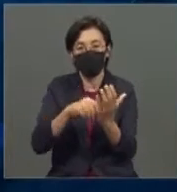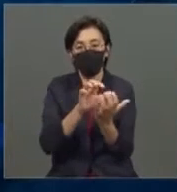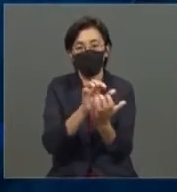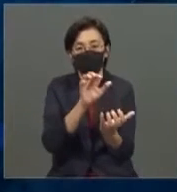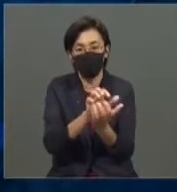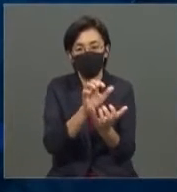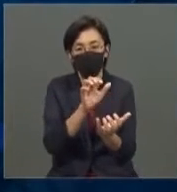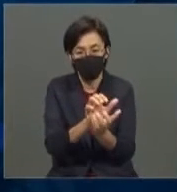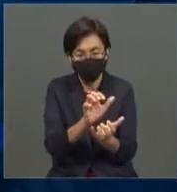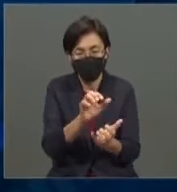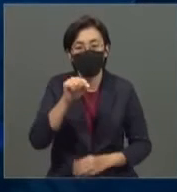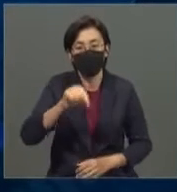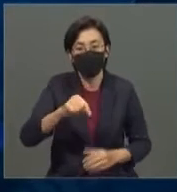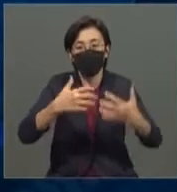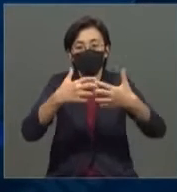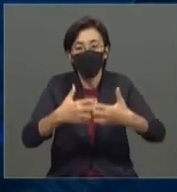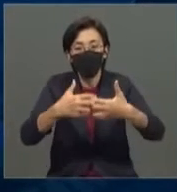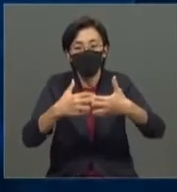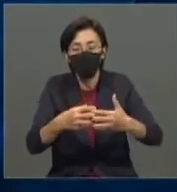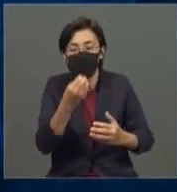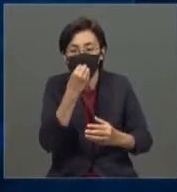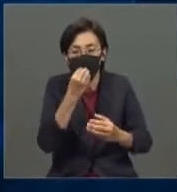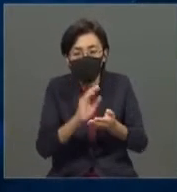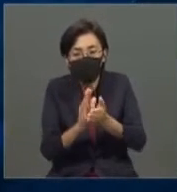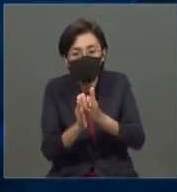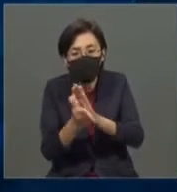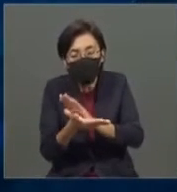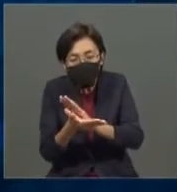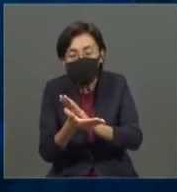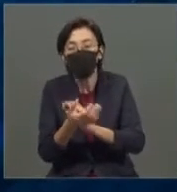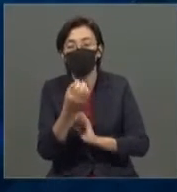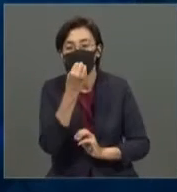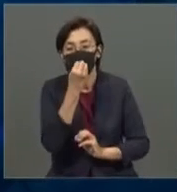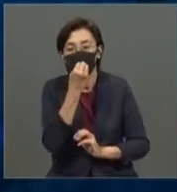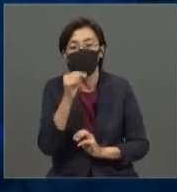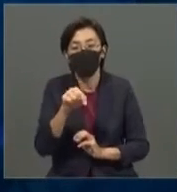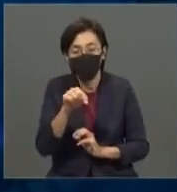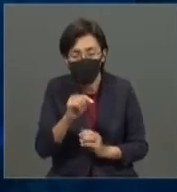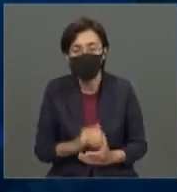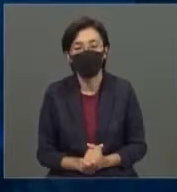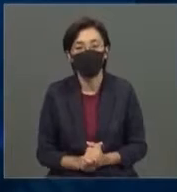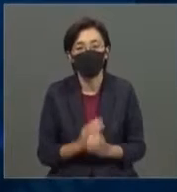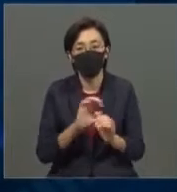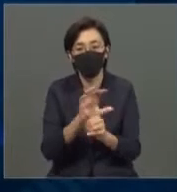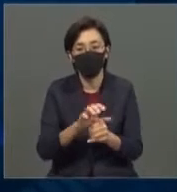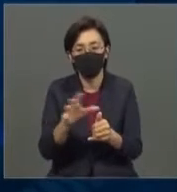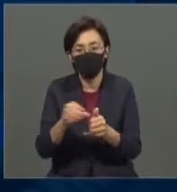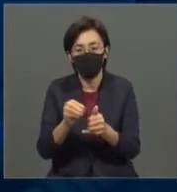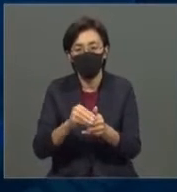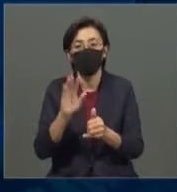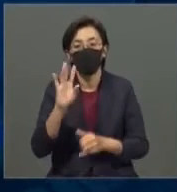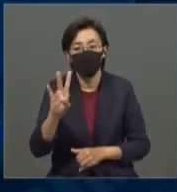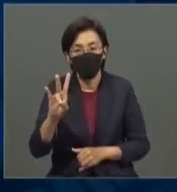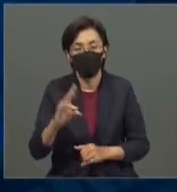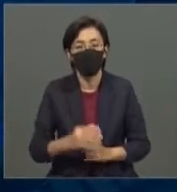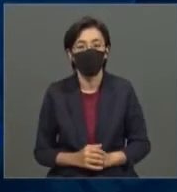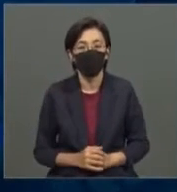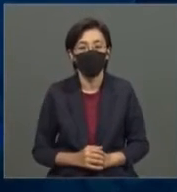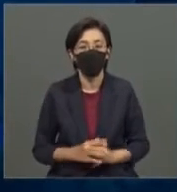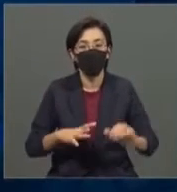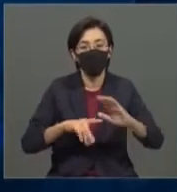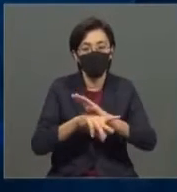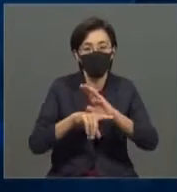การก็เป็นโรงงานแปรรูปอาหารนะครับอันนี้ก็เจอ7รายนะครับส่วนชลบุ